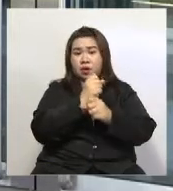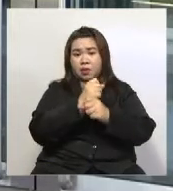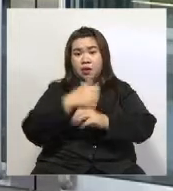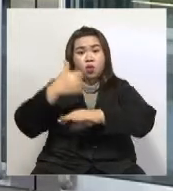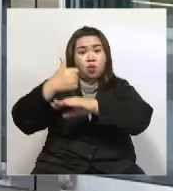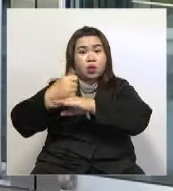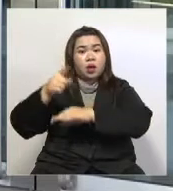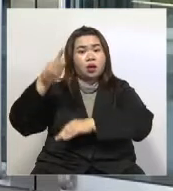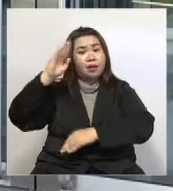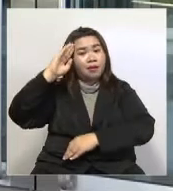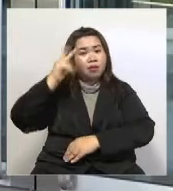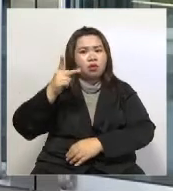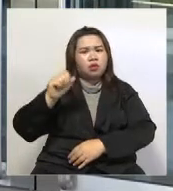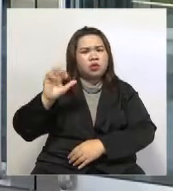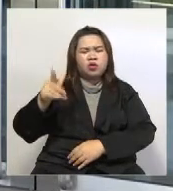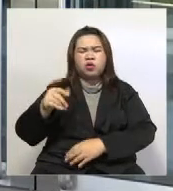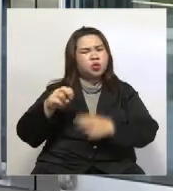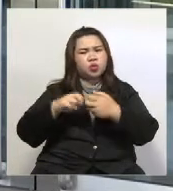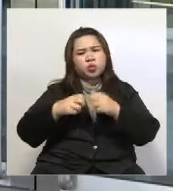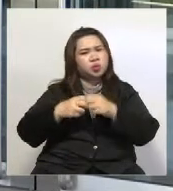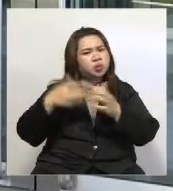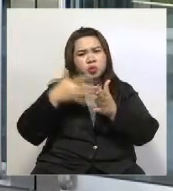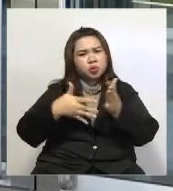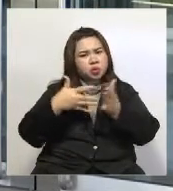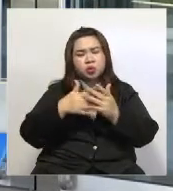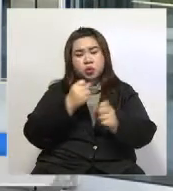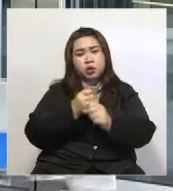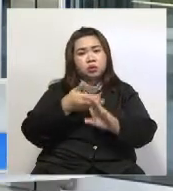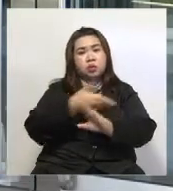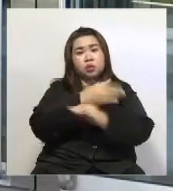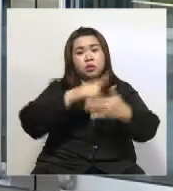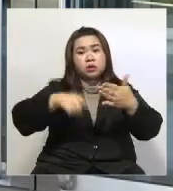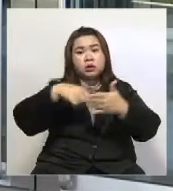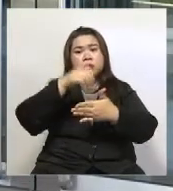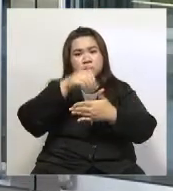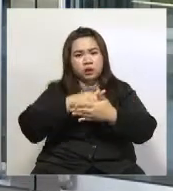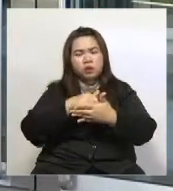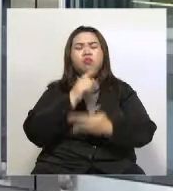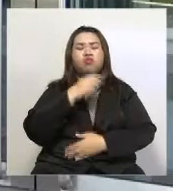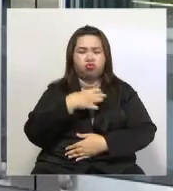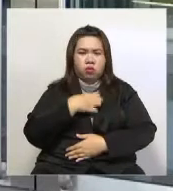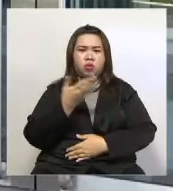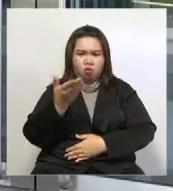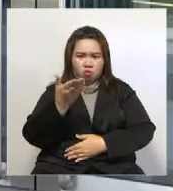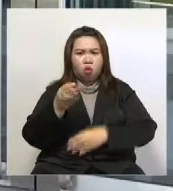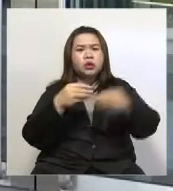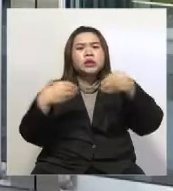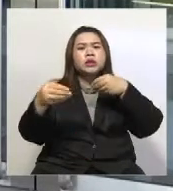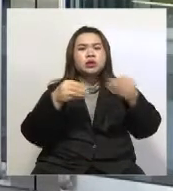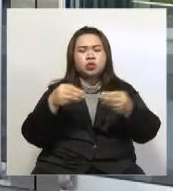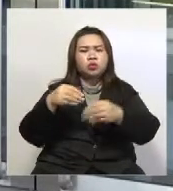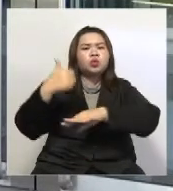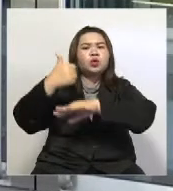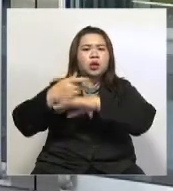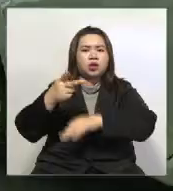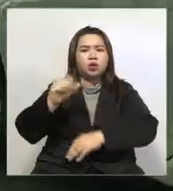หน้าคสช.เป็นอุปสรรคต่อการเตรียมความพร้อมก่อนลงสู่สนามเลือกตั้งนะคะรวมถึงต้องการให้มีการผ่อนปรนคำสั่งของหัวหน้า